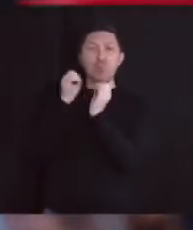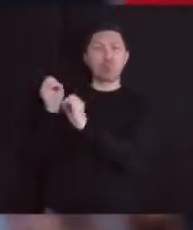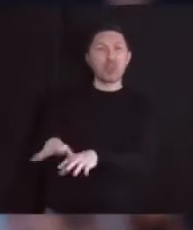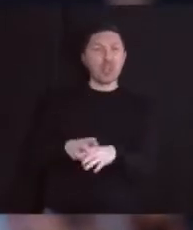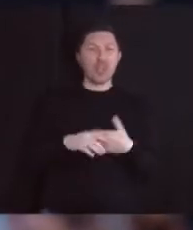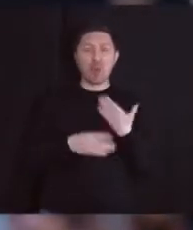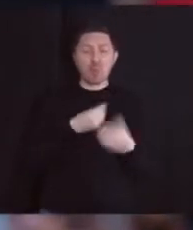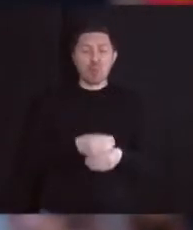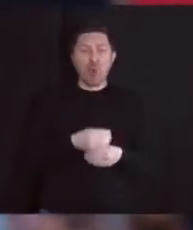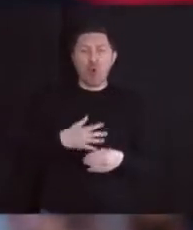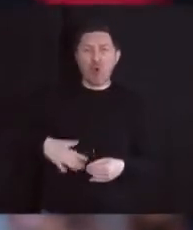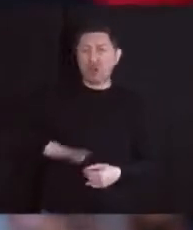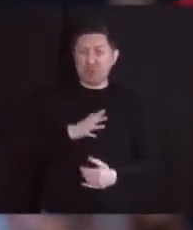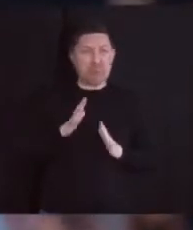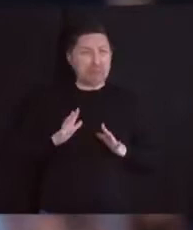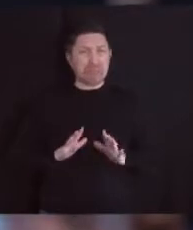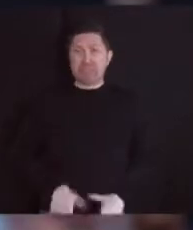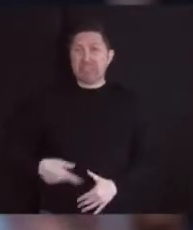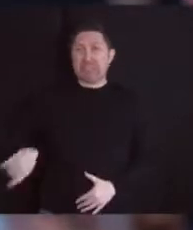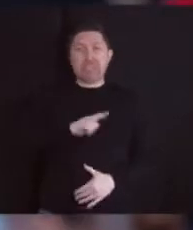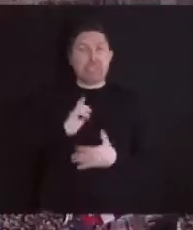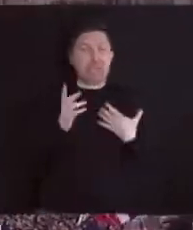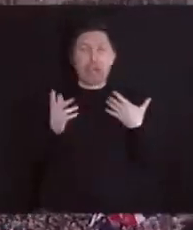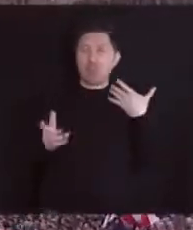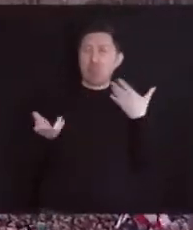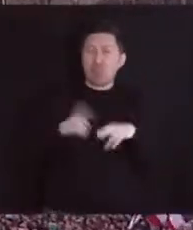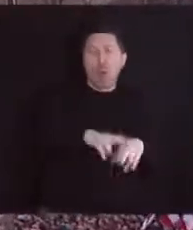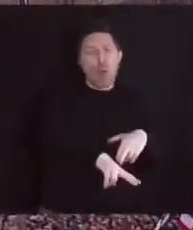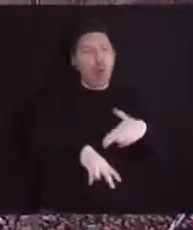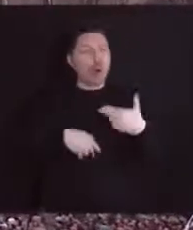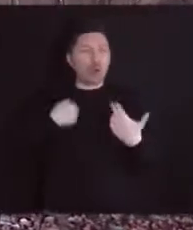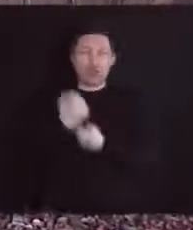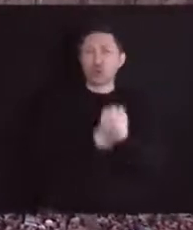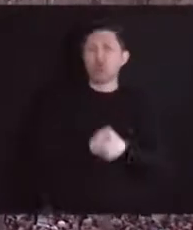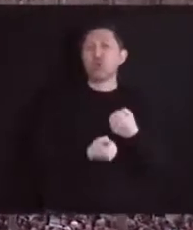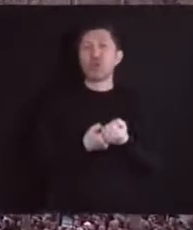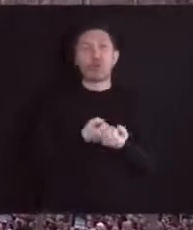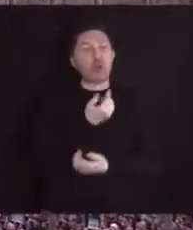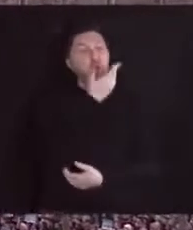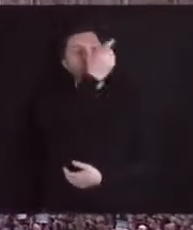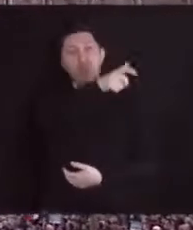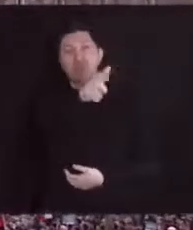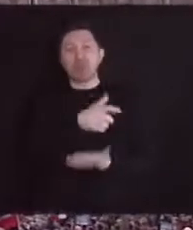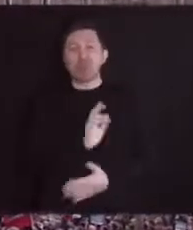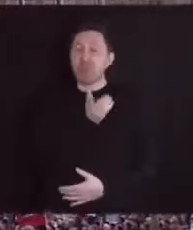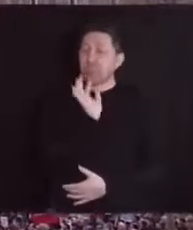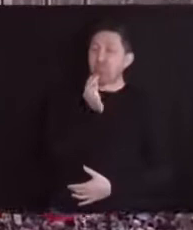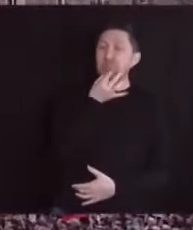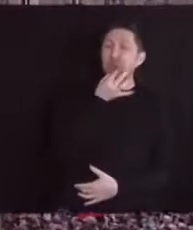ce monde écœurant où l'accumulation des uns se nourrit de la détresse sans fin des autres.